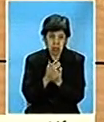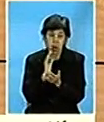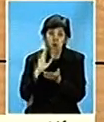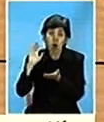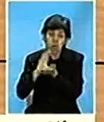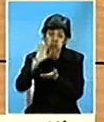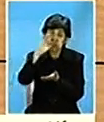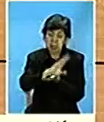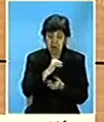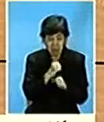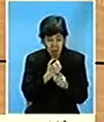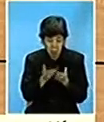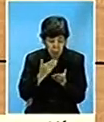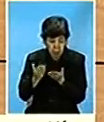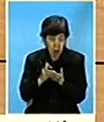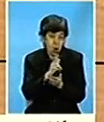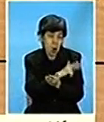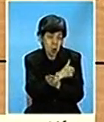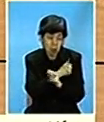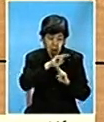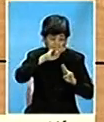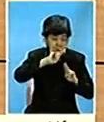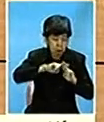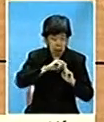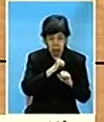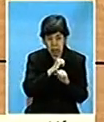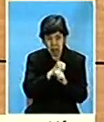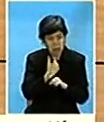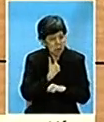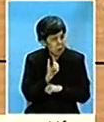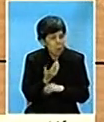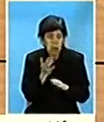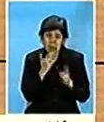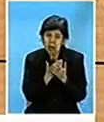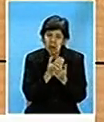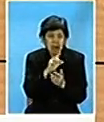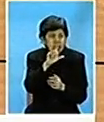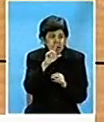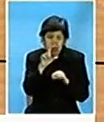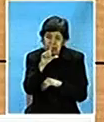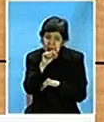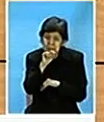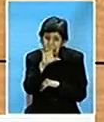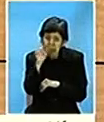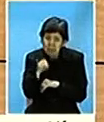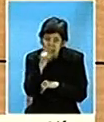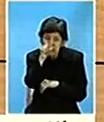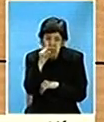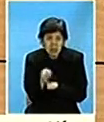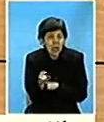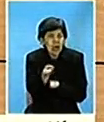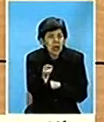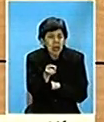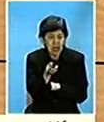าณไปใช้จ่ายในโรงพยาบาลและสภากาชาดนั้นได้เพียง 25% ของรายจ่ายจริงที่